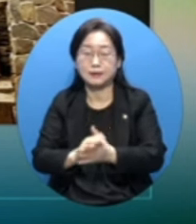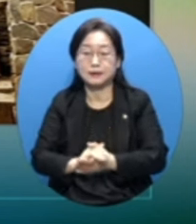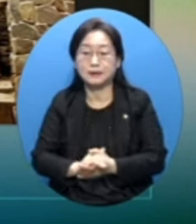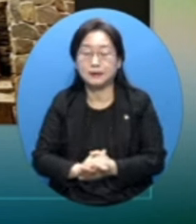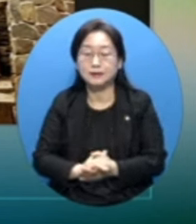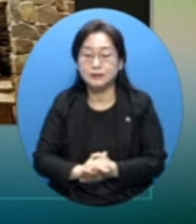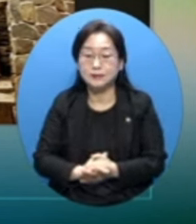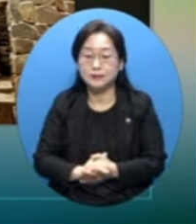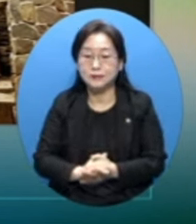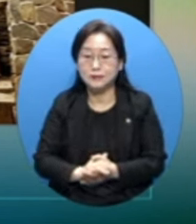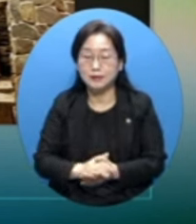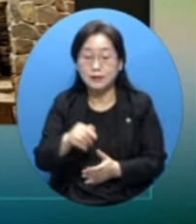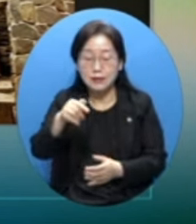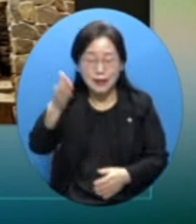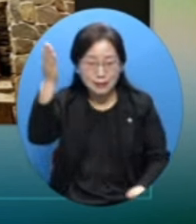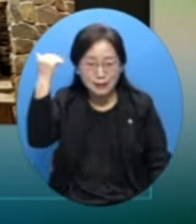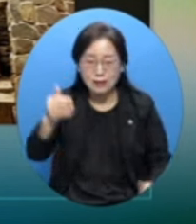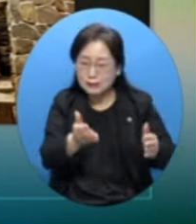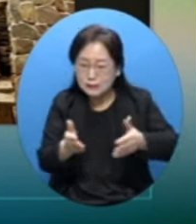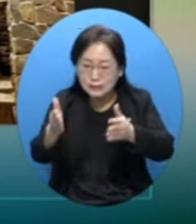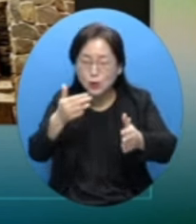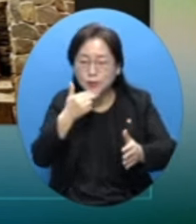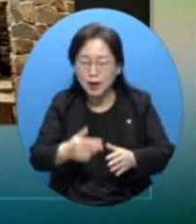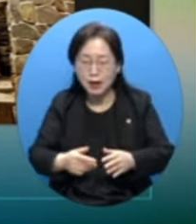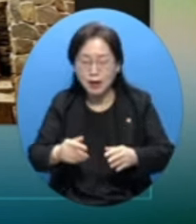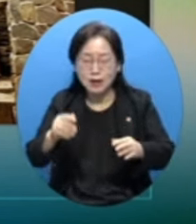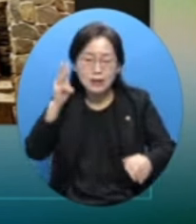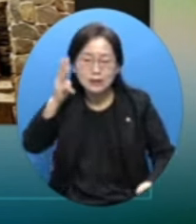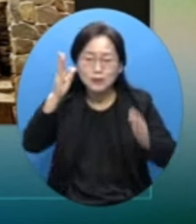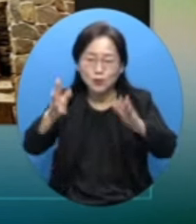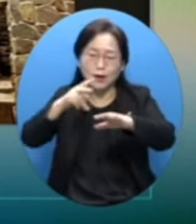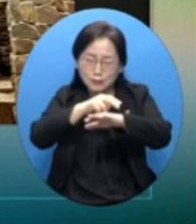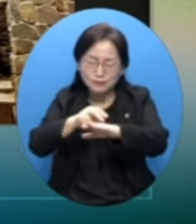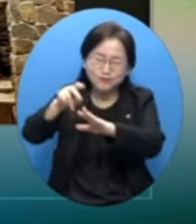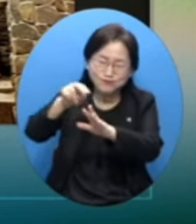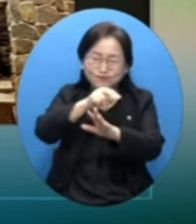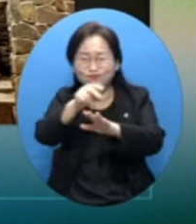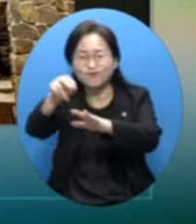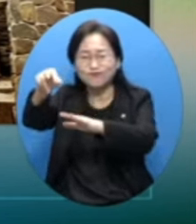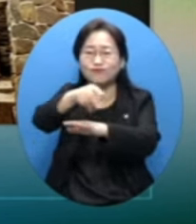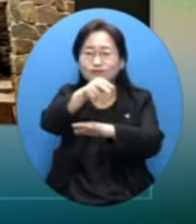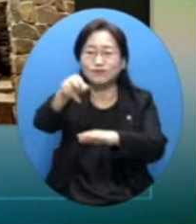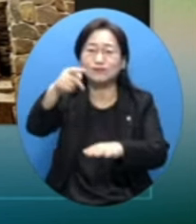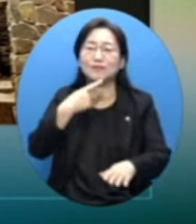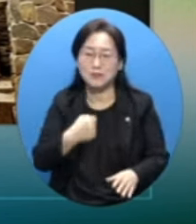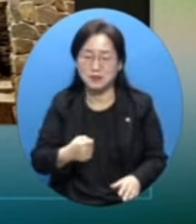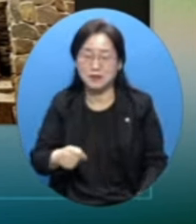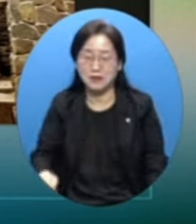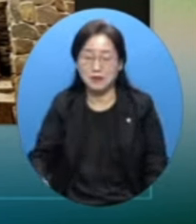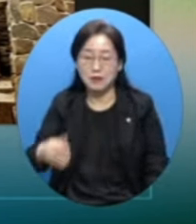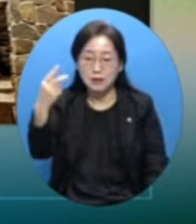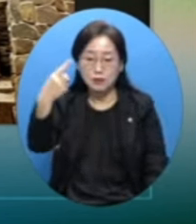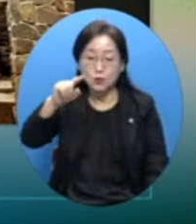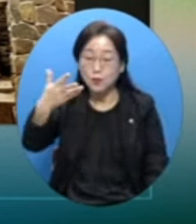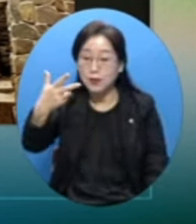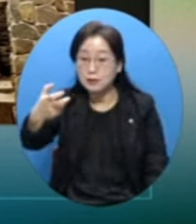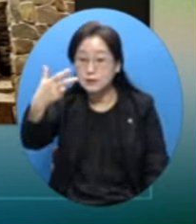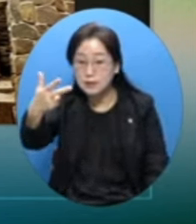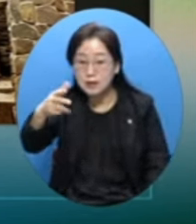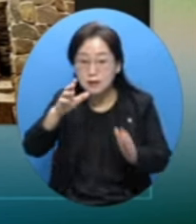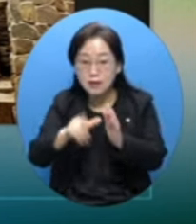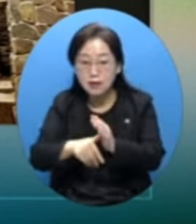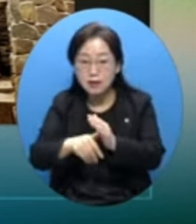하더라도 길이 없어서 일를 걸 들어가야 되는 곳이었습니다 제가 77년 그곳에 갈 때도 하루에 한